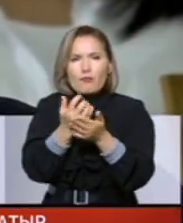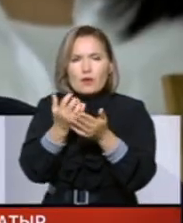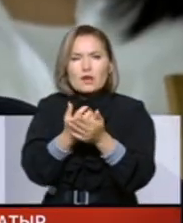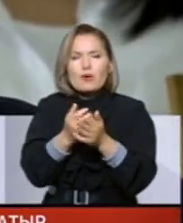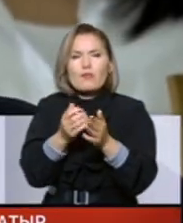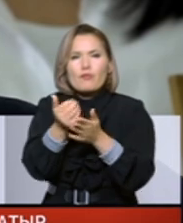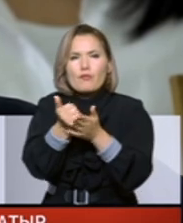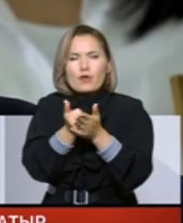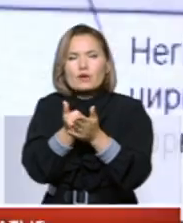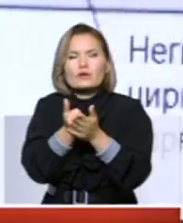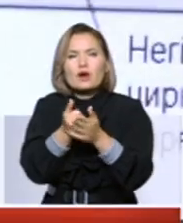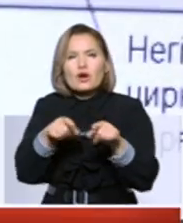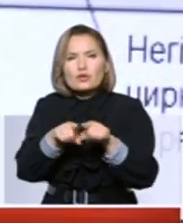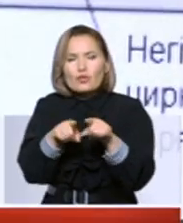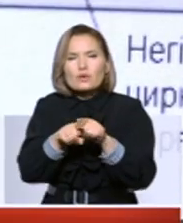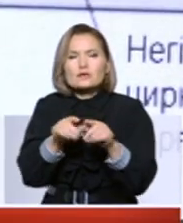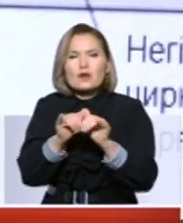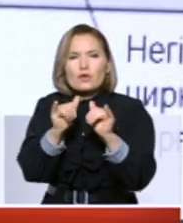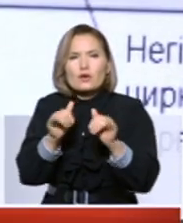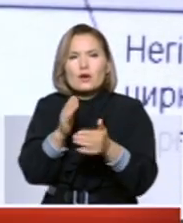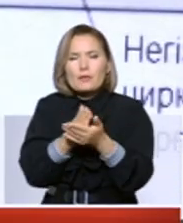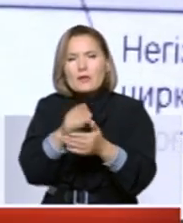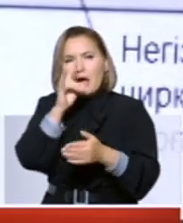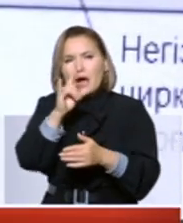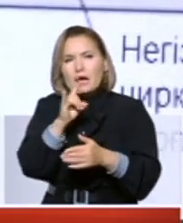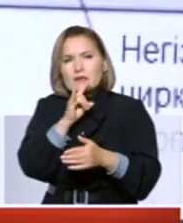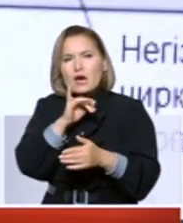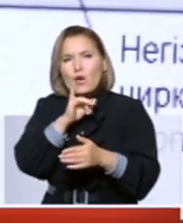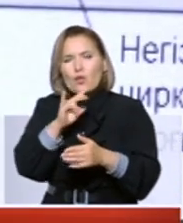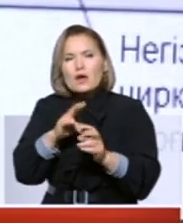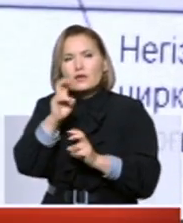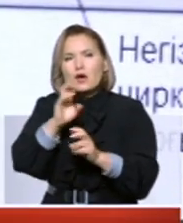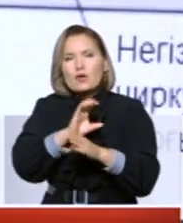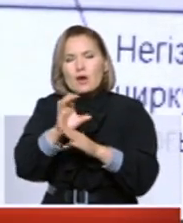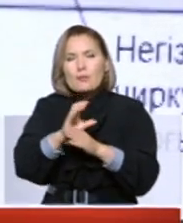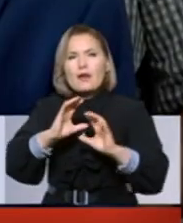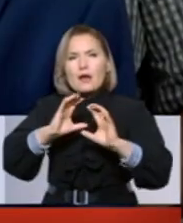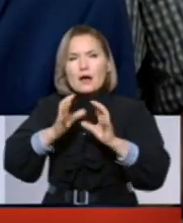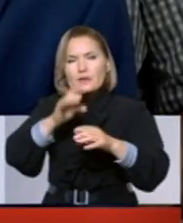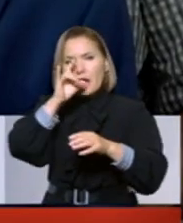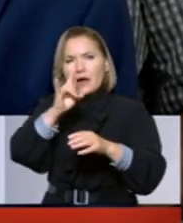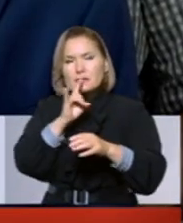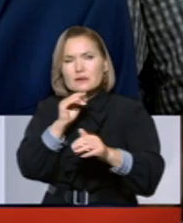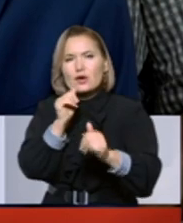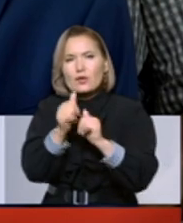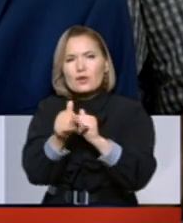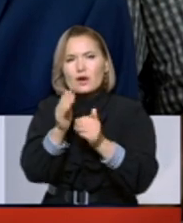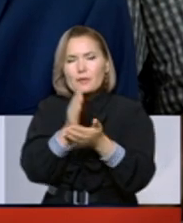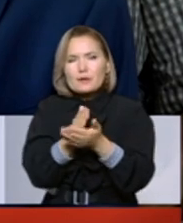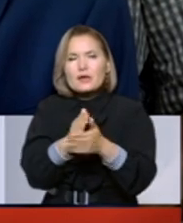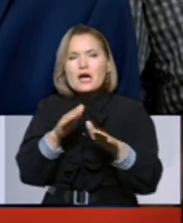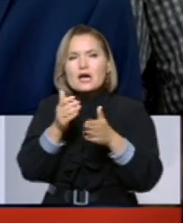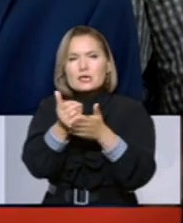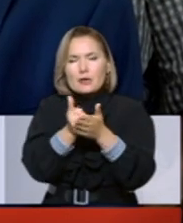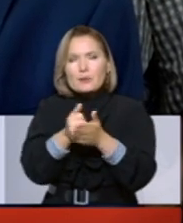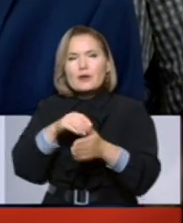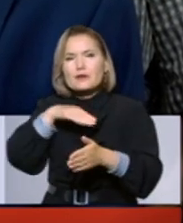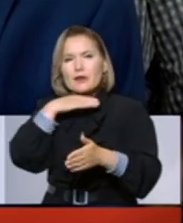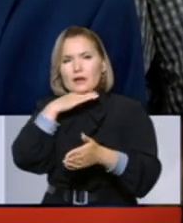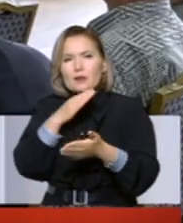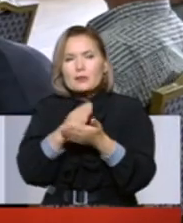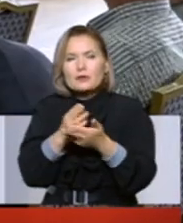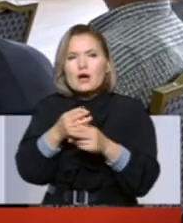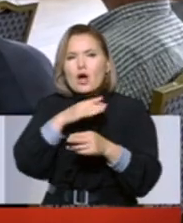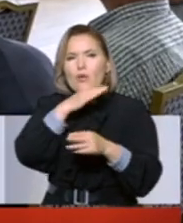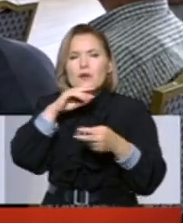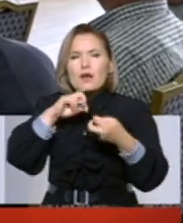тиімді тәсіліне балап отыр. Сондай Қазақстан уран өндірісі бойынша жаһанда көшбасшы мемлекет. Шикізат қоры жеткілікті. Жиын барысында